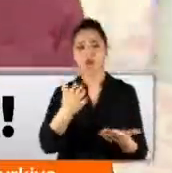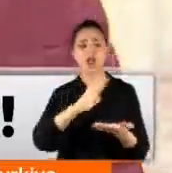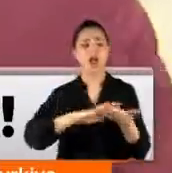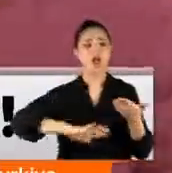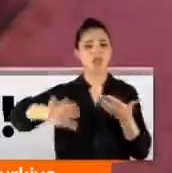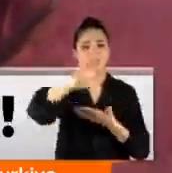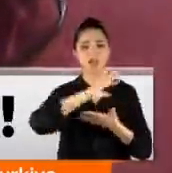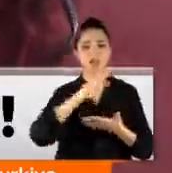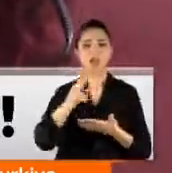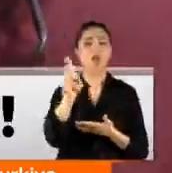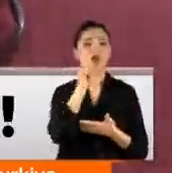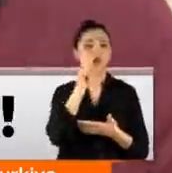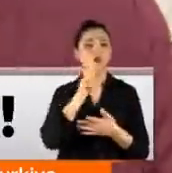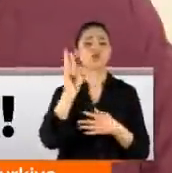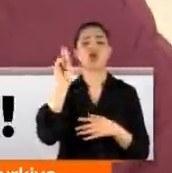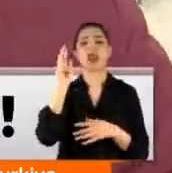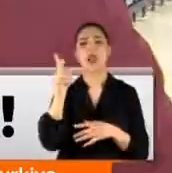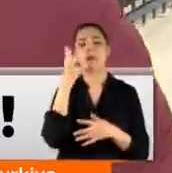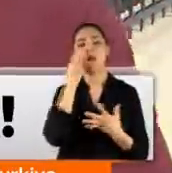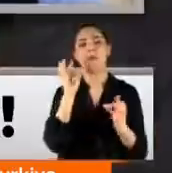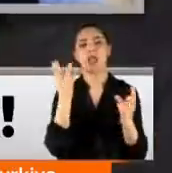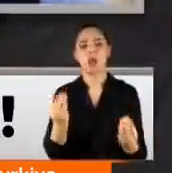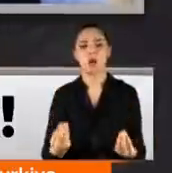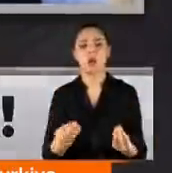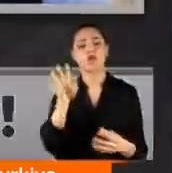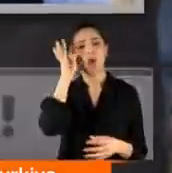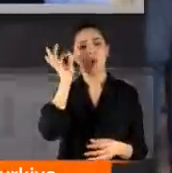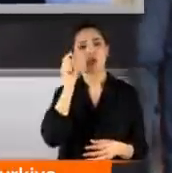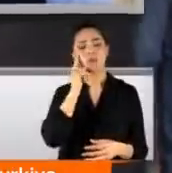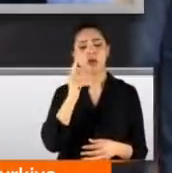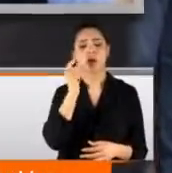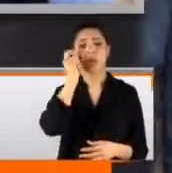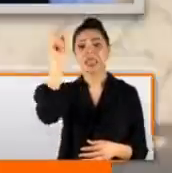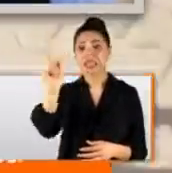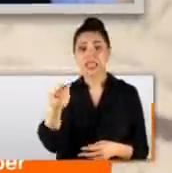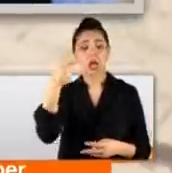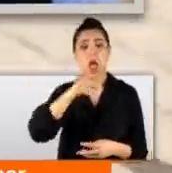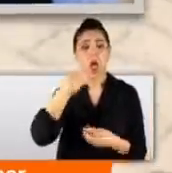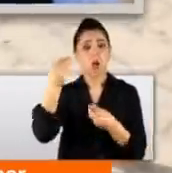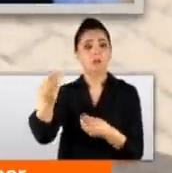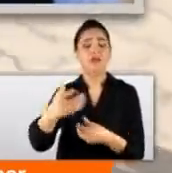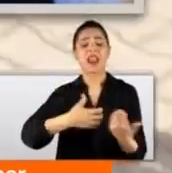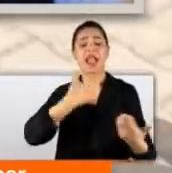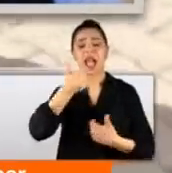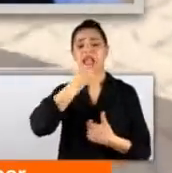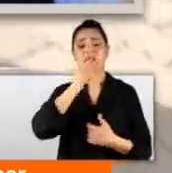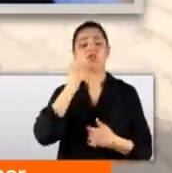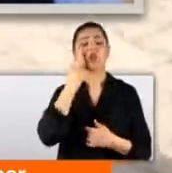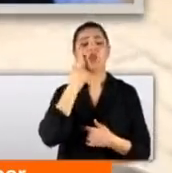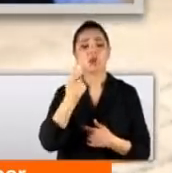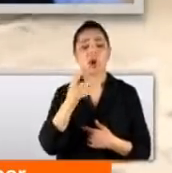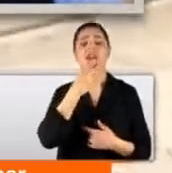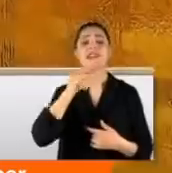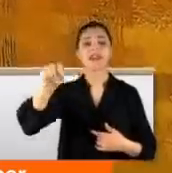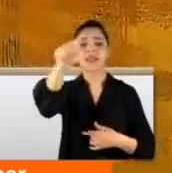da. Sonucu adli tıp raporu ortaya çıkaracak. Uzmanlarsa kişiyi ölüme kadar götüren enerji içeceği konusunda